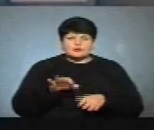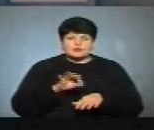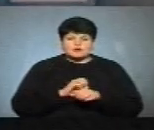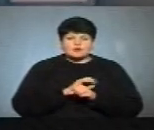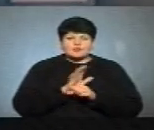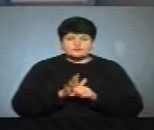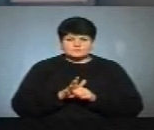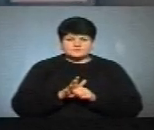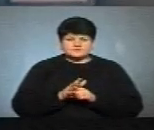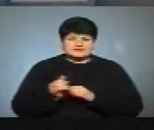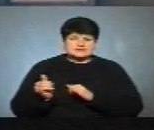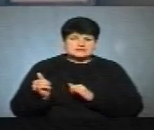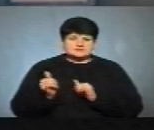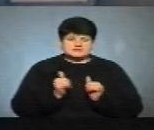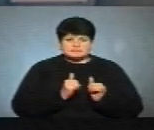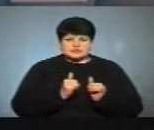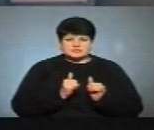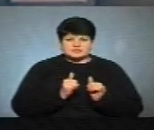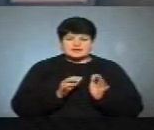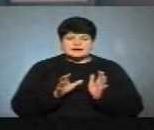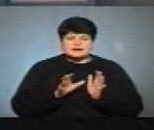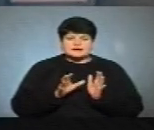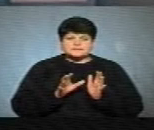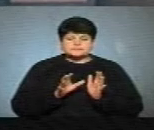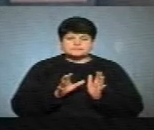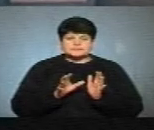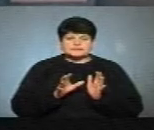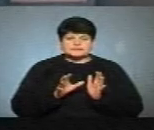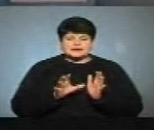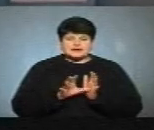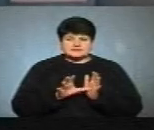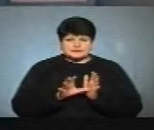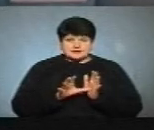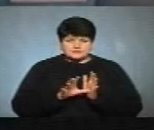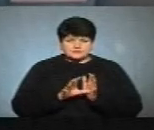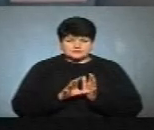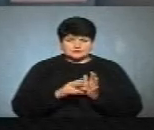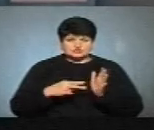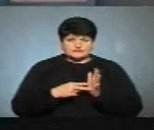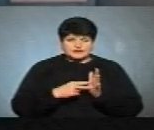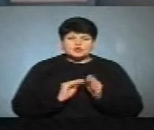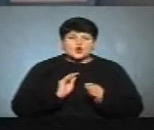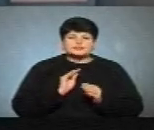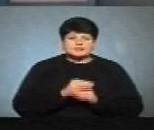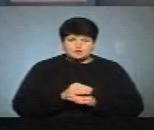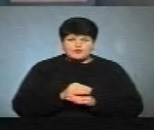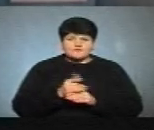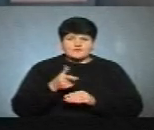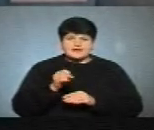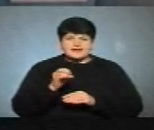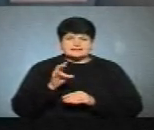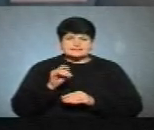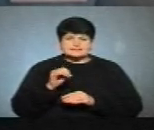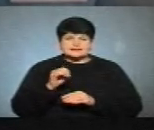ковідом, забезпечення енергами живлення додатковими генераторами,